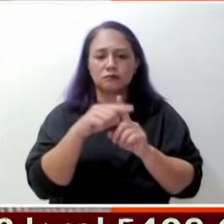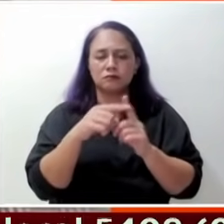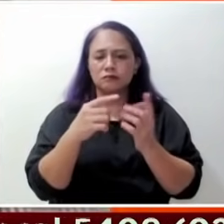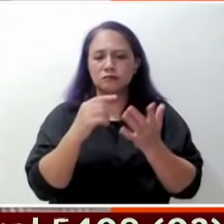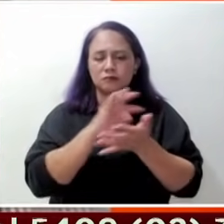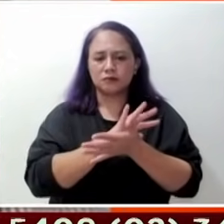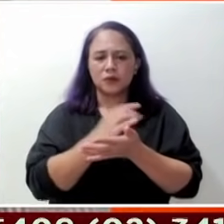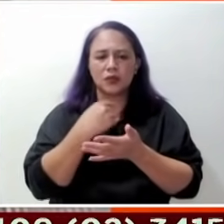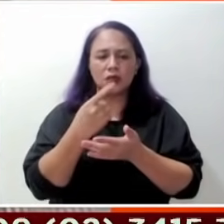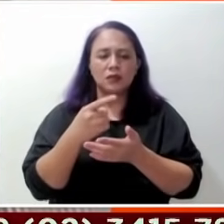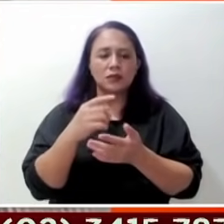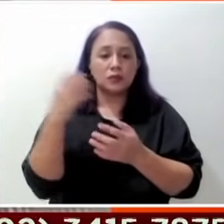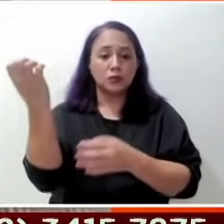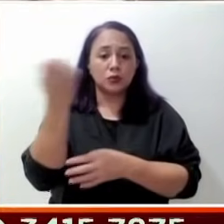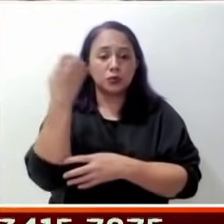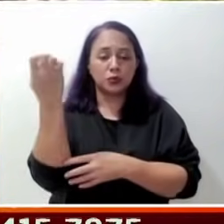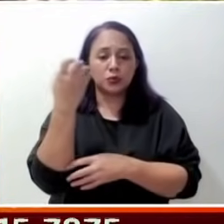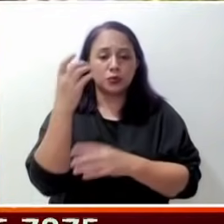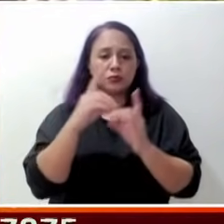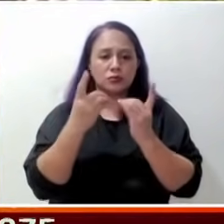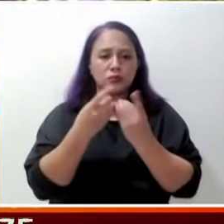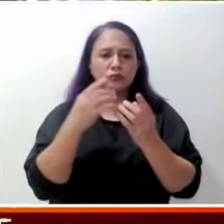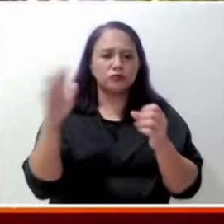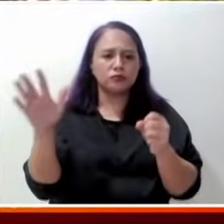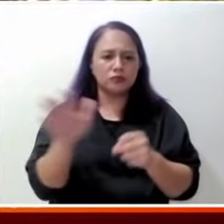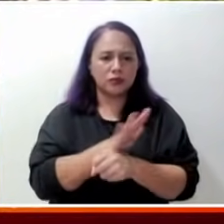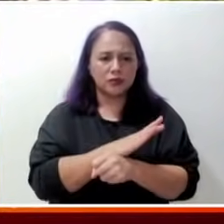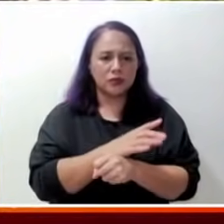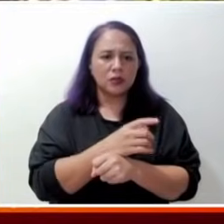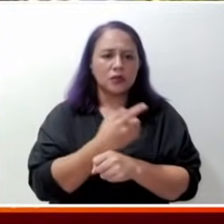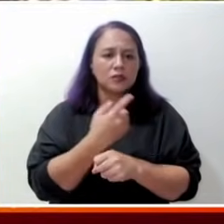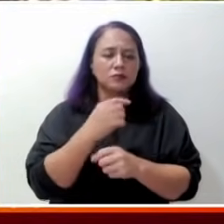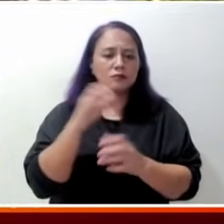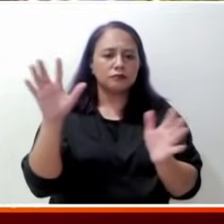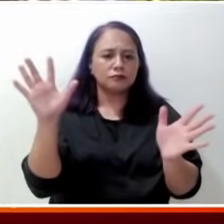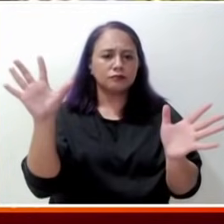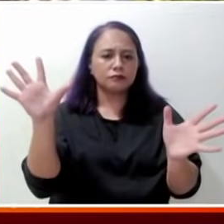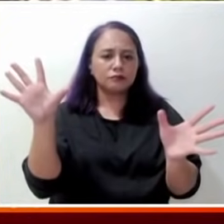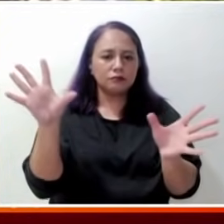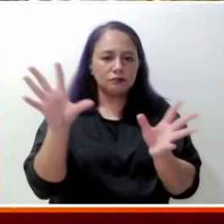ay fully occupied. Sa aming